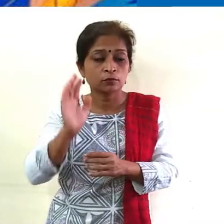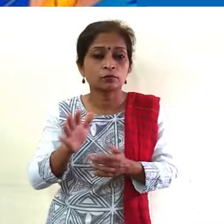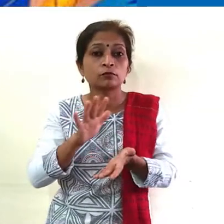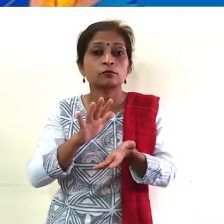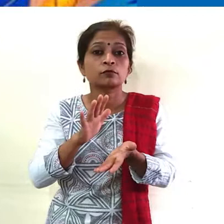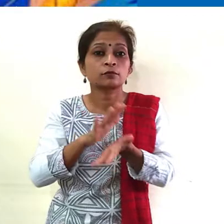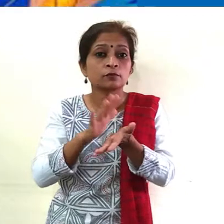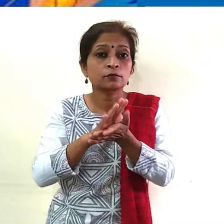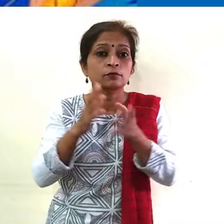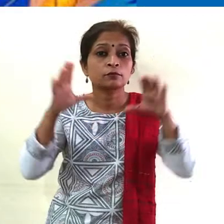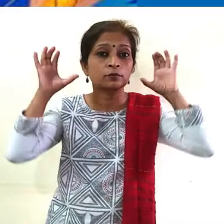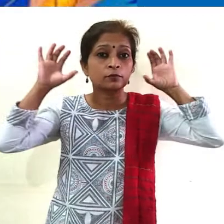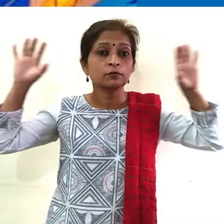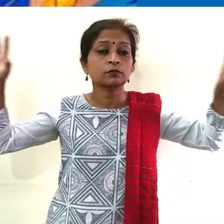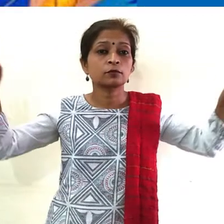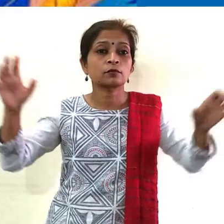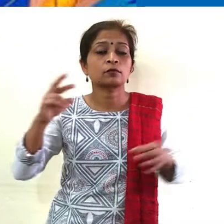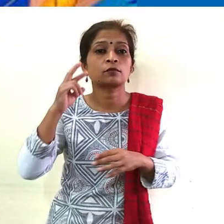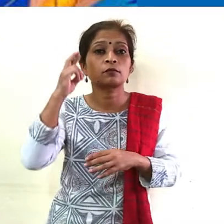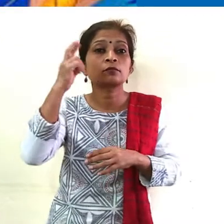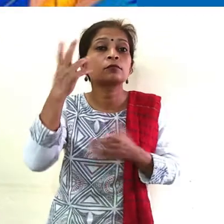हैं। जी सर।